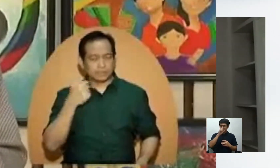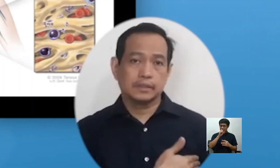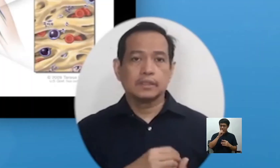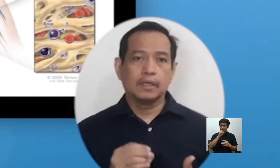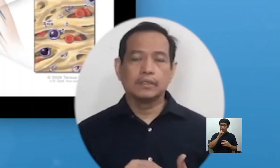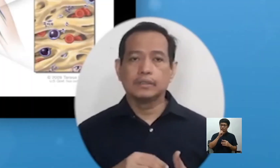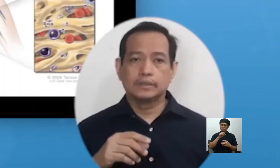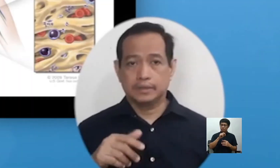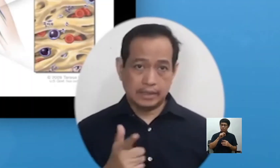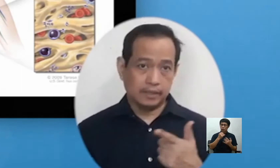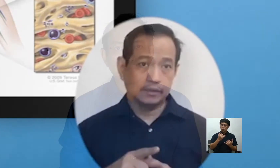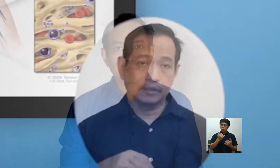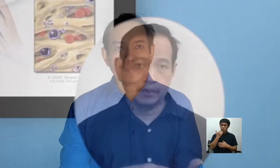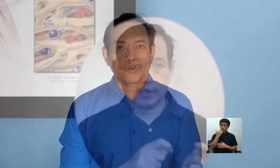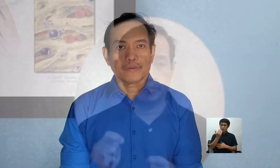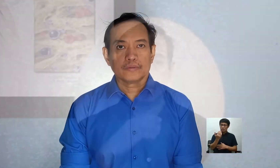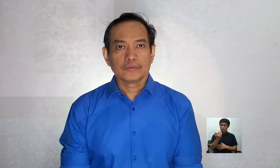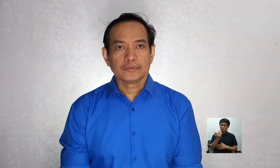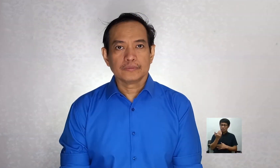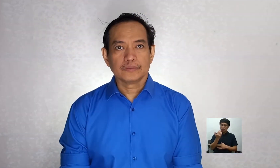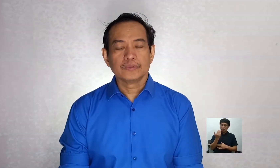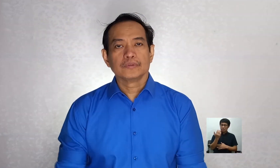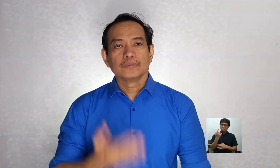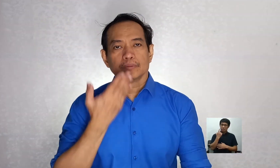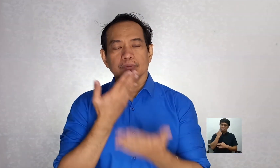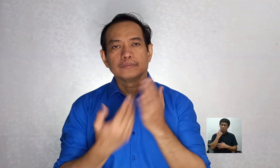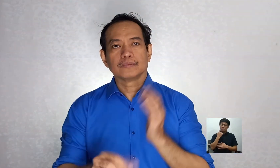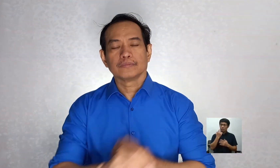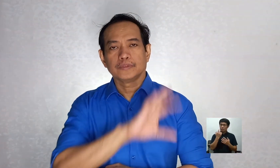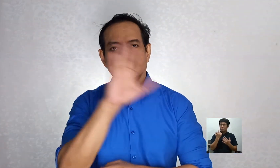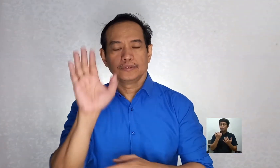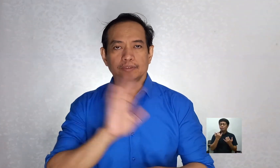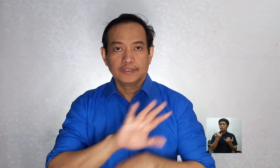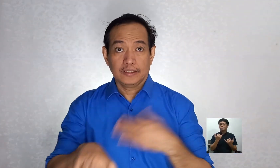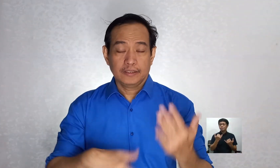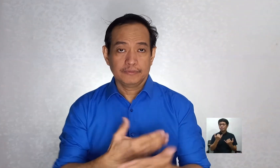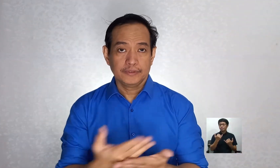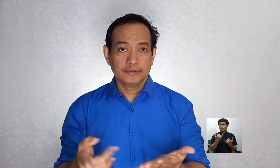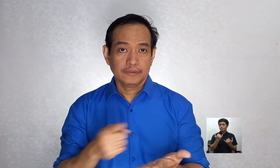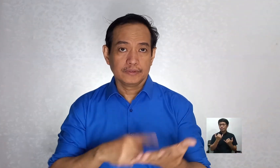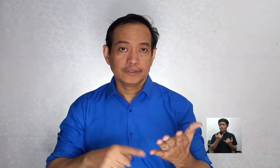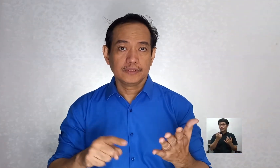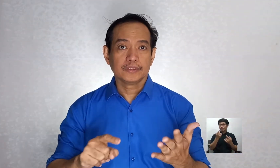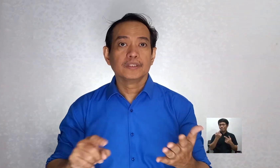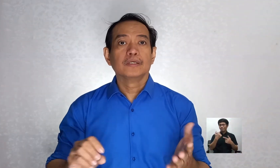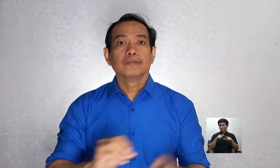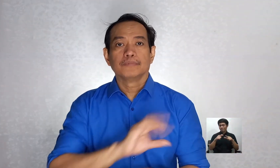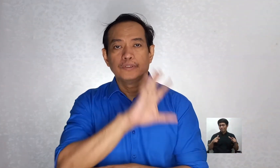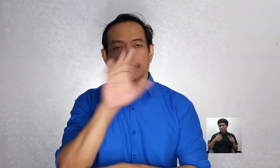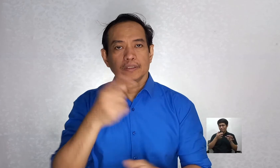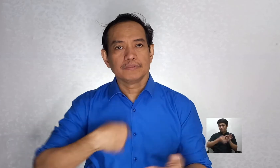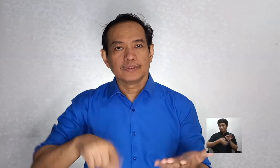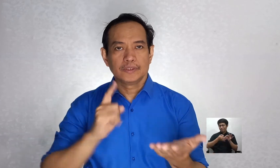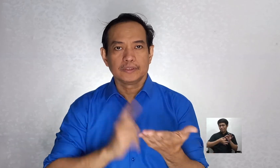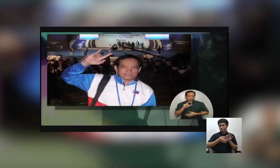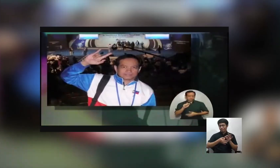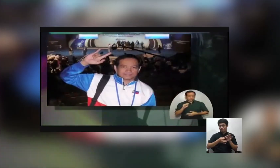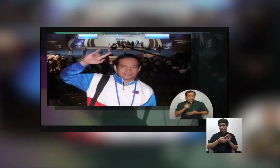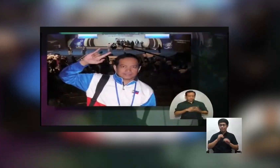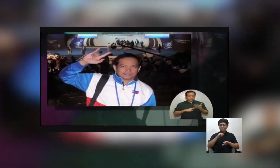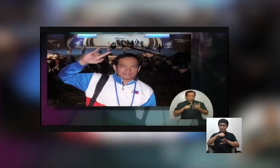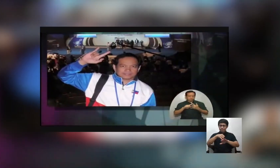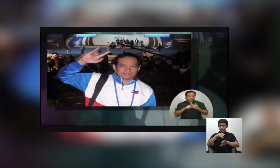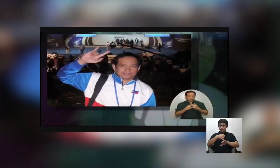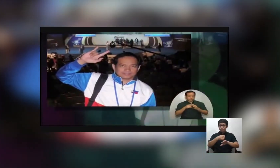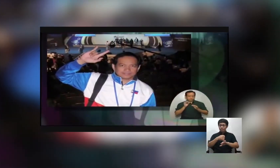lamang na mga pumanaw kamakailan ay ang ating sign language interpreter